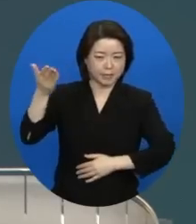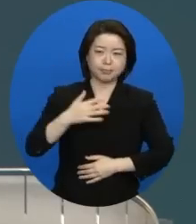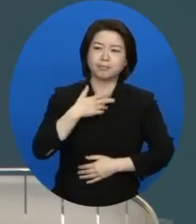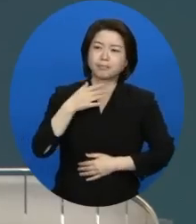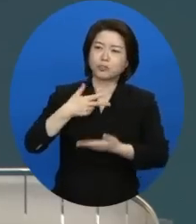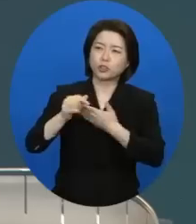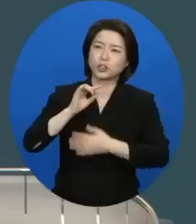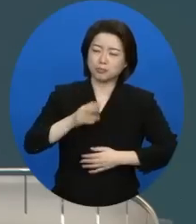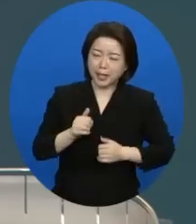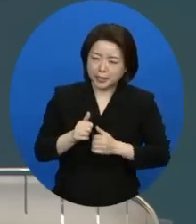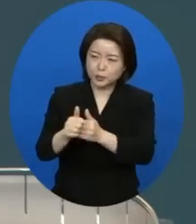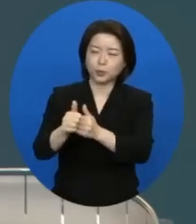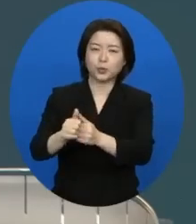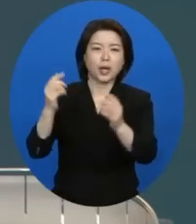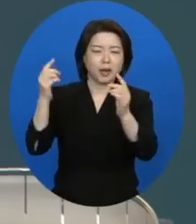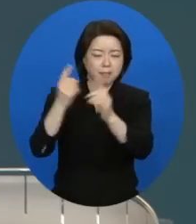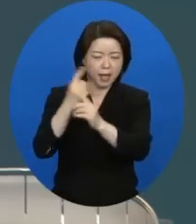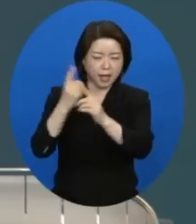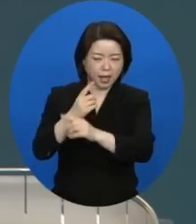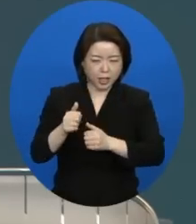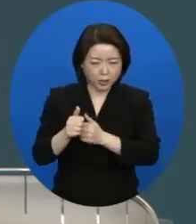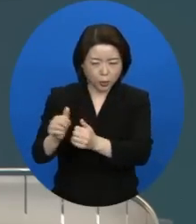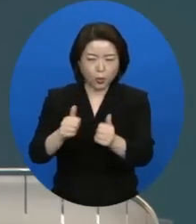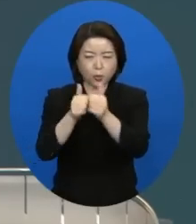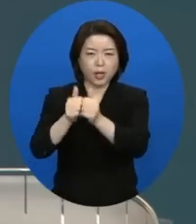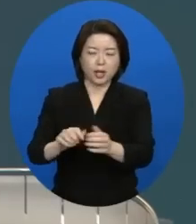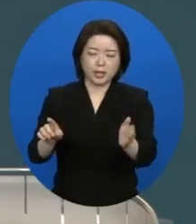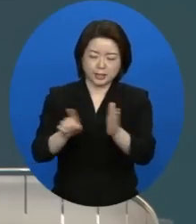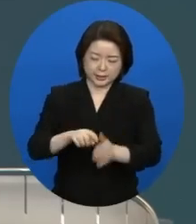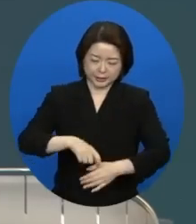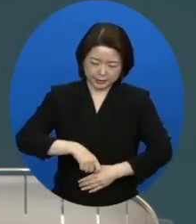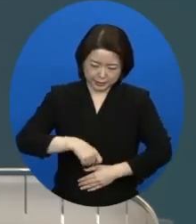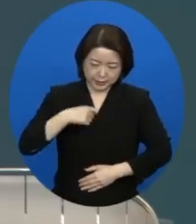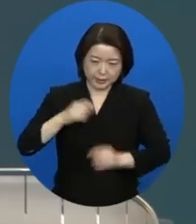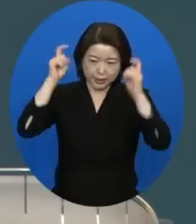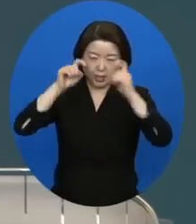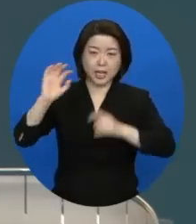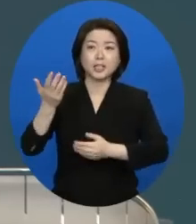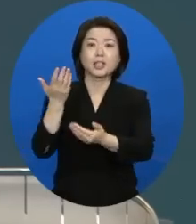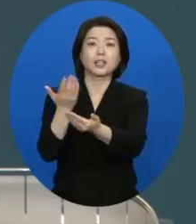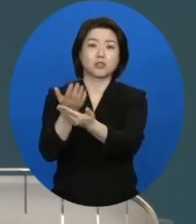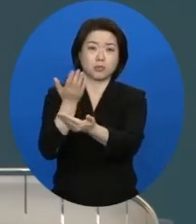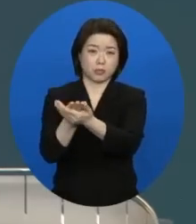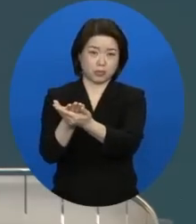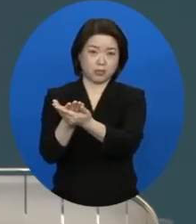주님과 날마다 동행하는 신실한 양이 되게 하여 주시옵소서.